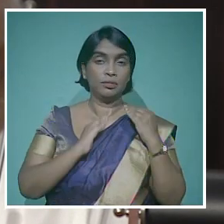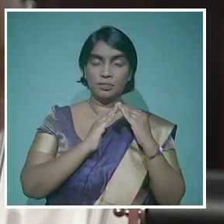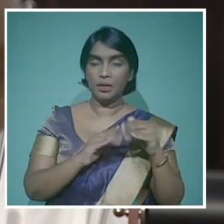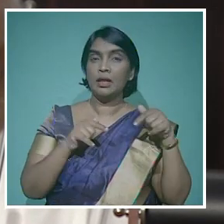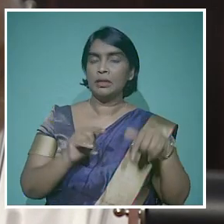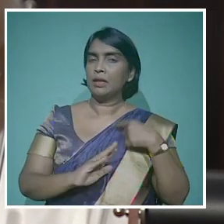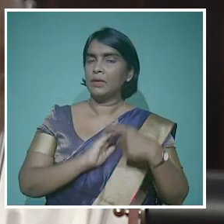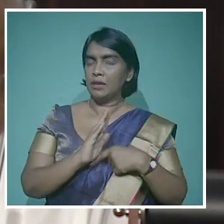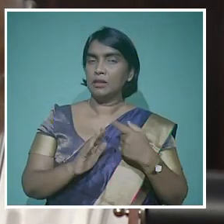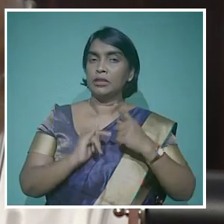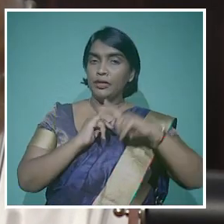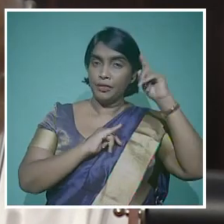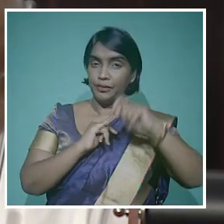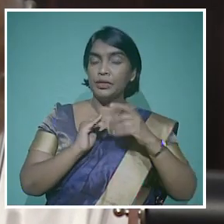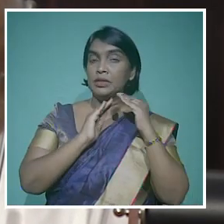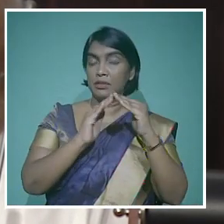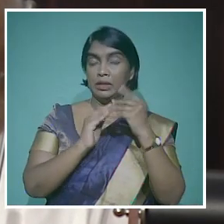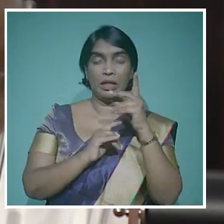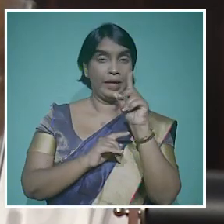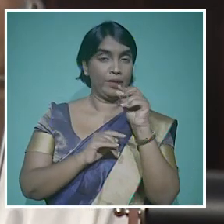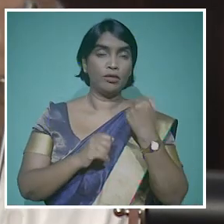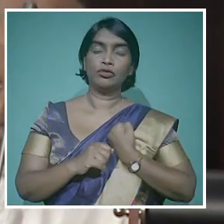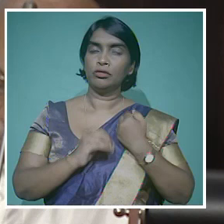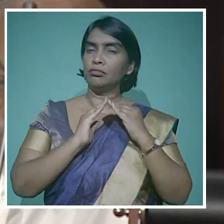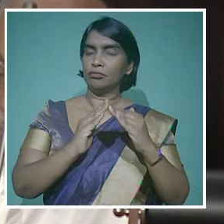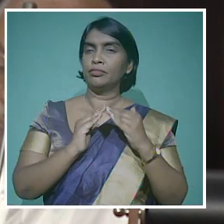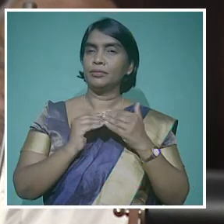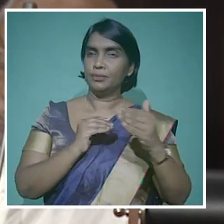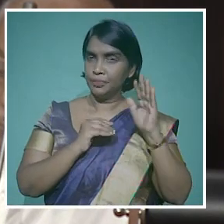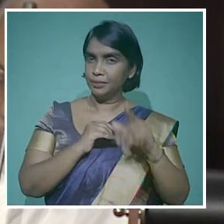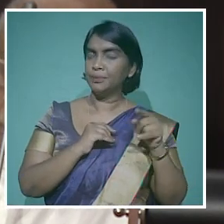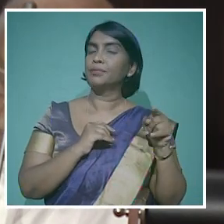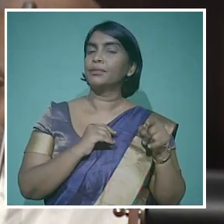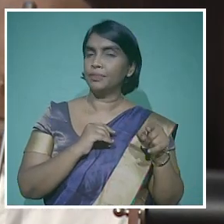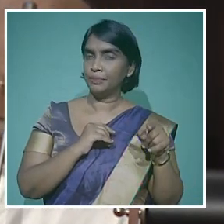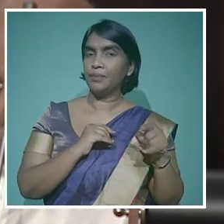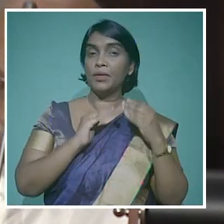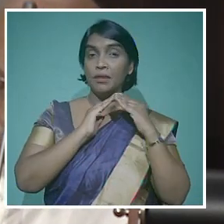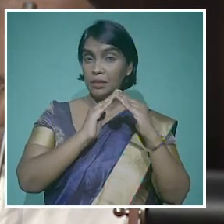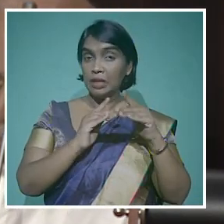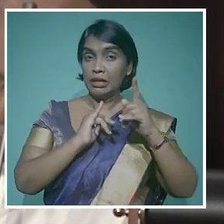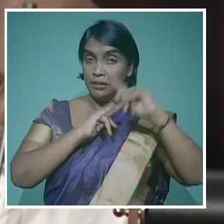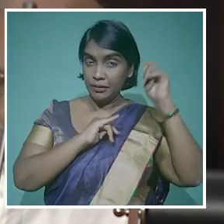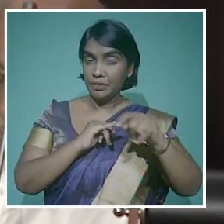දැනට ශ්‍රී ලංකා විශ්වවිද්‍යාල 11ක වෛද්‍ය පීඨ පවත්වාගෙන අතර ඒ එම පීඨ සඳහා